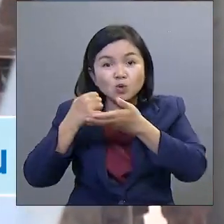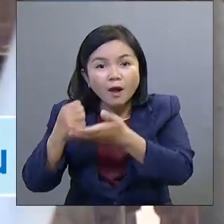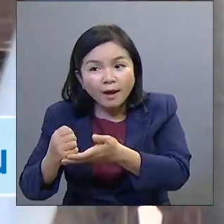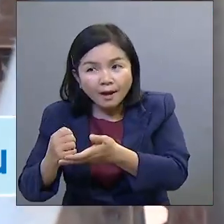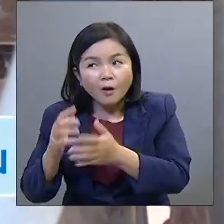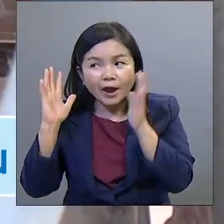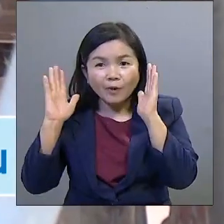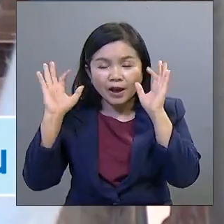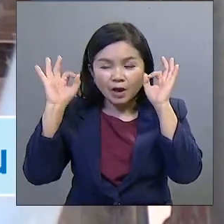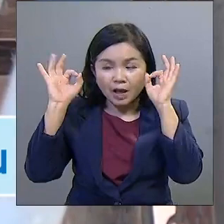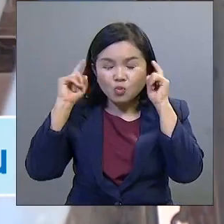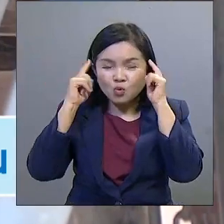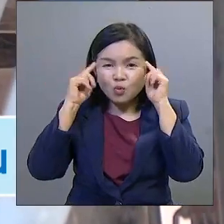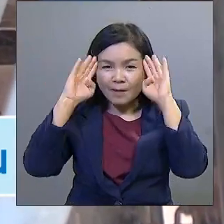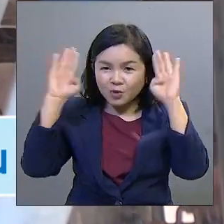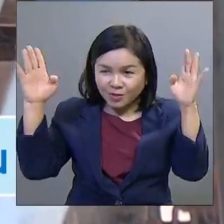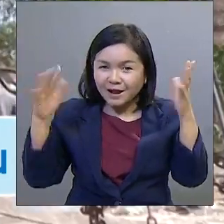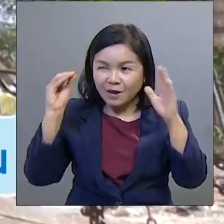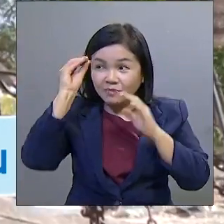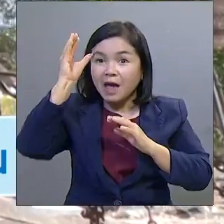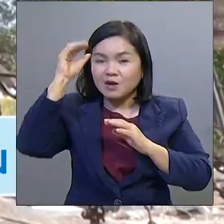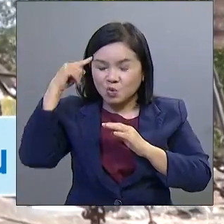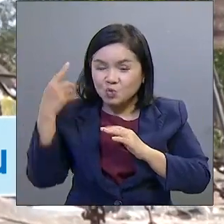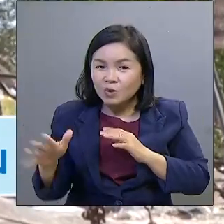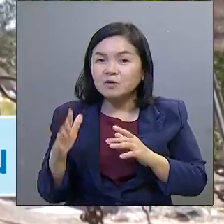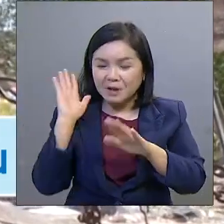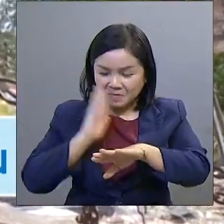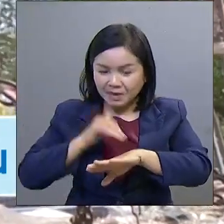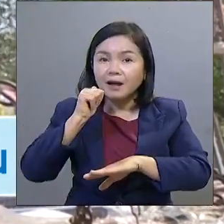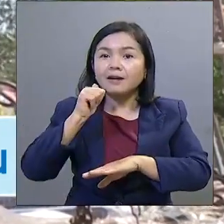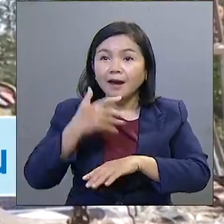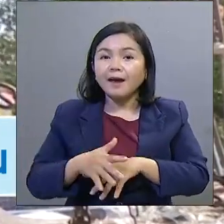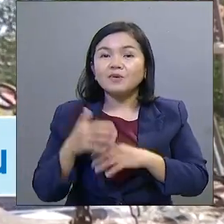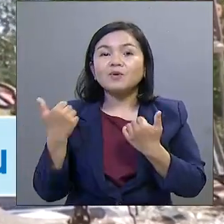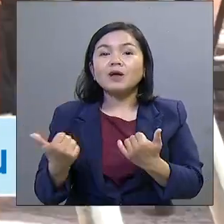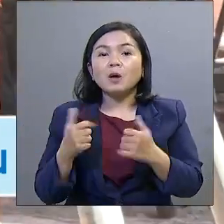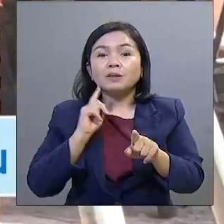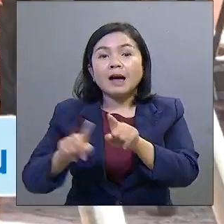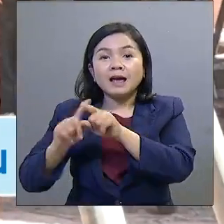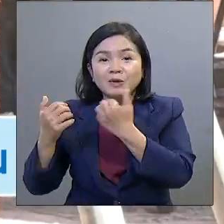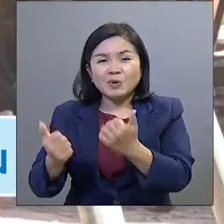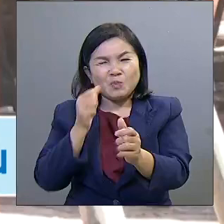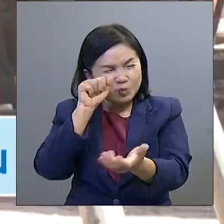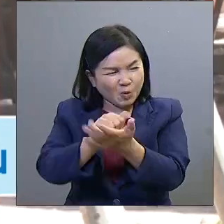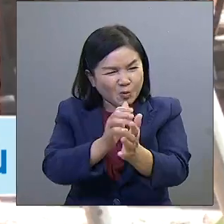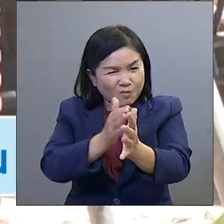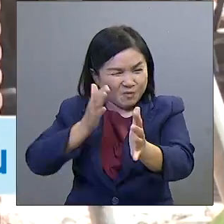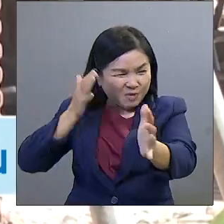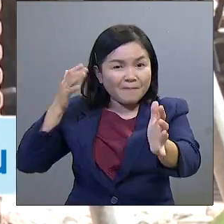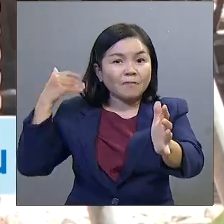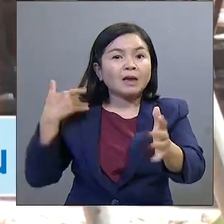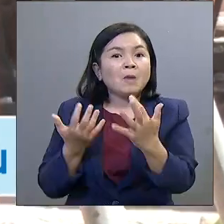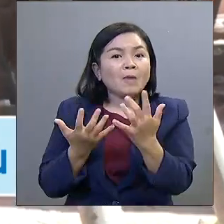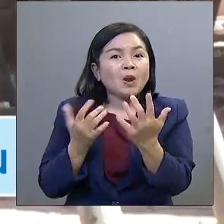องพอมีความรู้แล้วก็ศึกษาเรียนรู้เพิ่มเติมประสบการณ์เกิดความชำนาญณวันนี้คิวยาวข้ามปีค่ะคนมาร